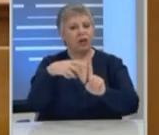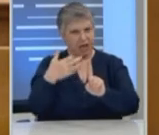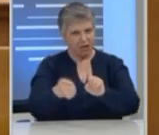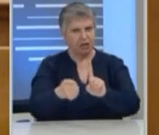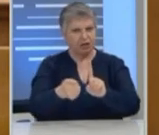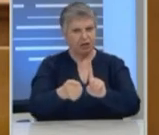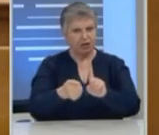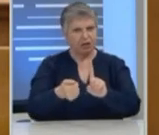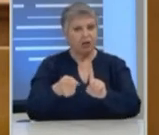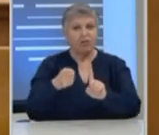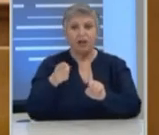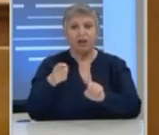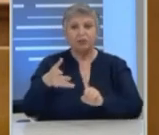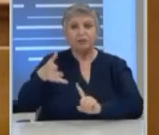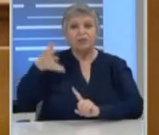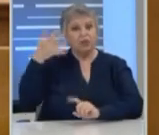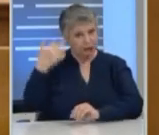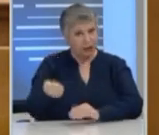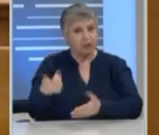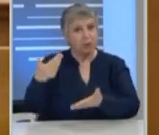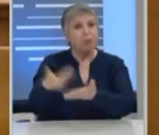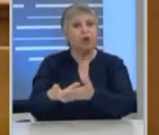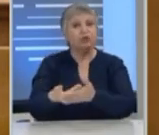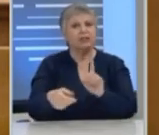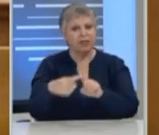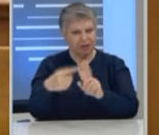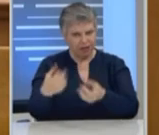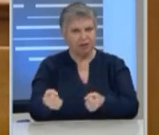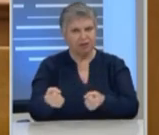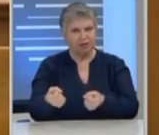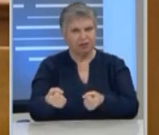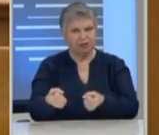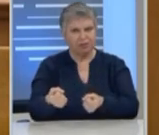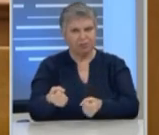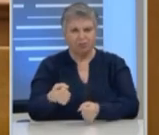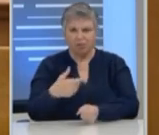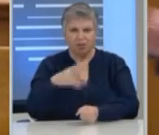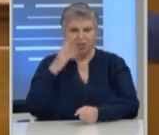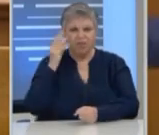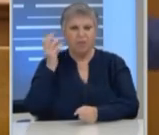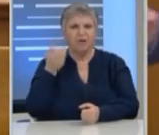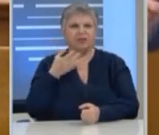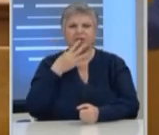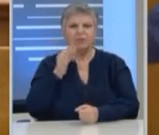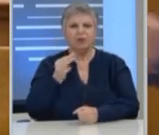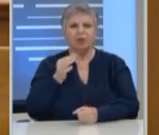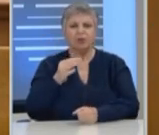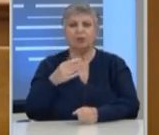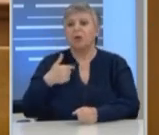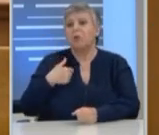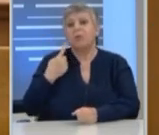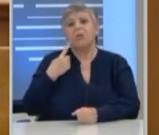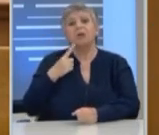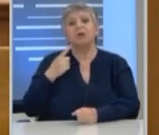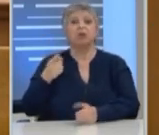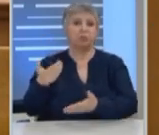Κανείς. Και δεν θα θυμάται κανείς, διότι όσο μιλάτε, δεν ξέρω, μπορεί να έχετε προτάσεις, να μην σας υποτιμώ,